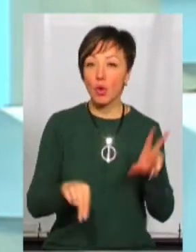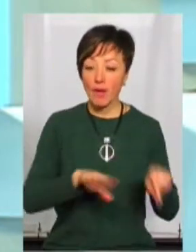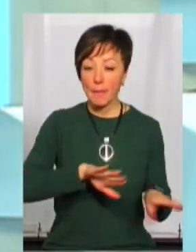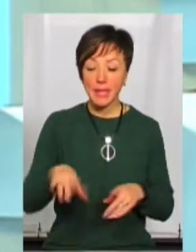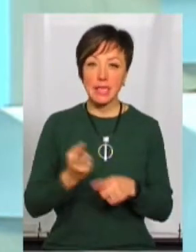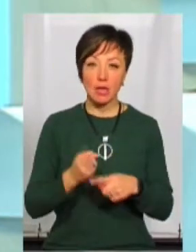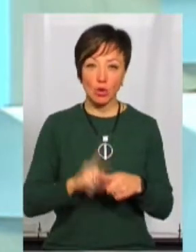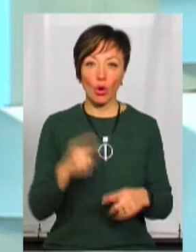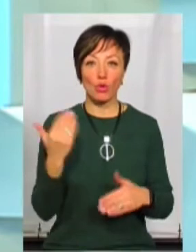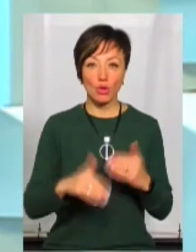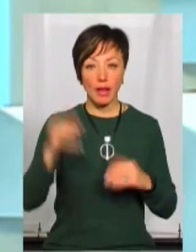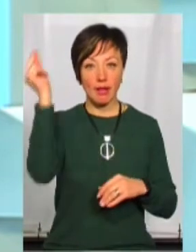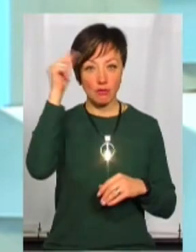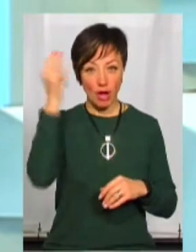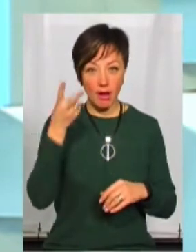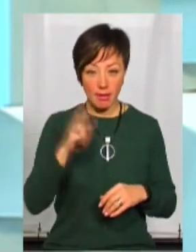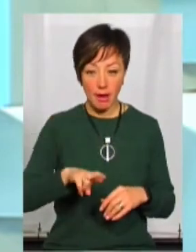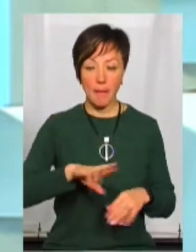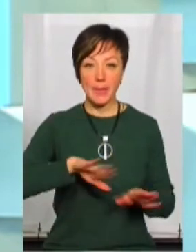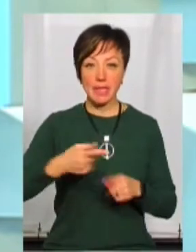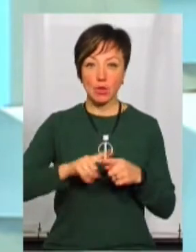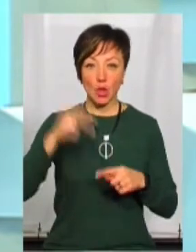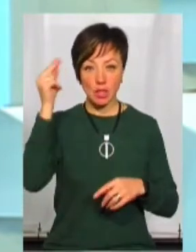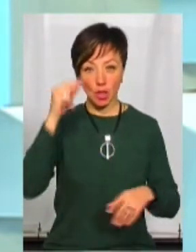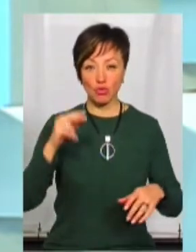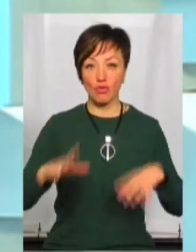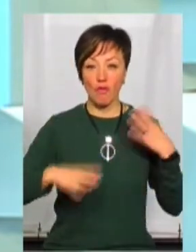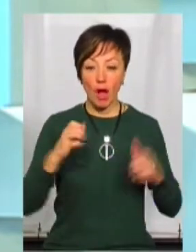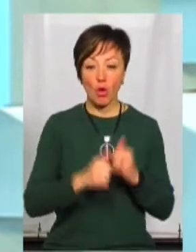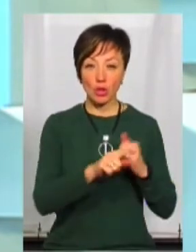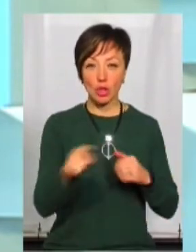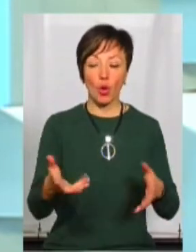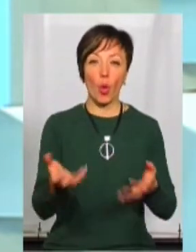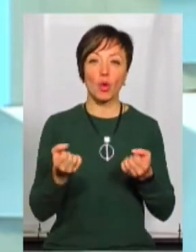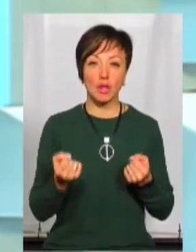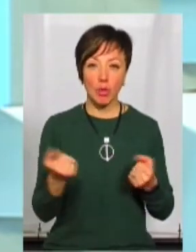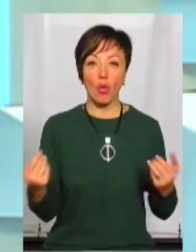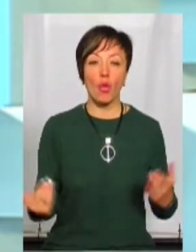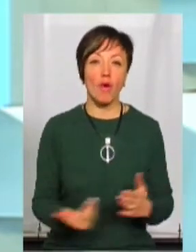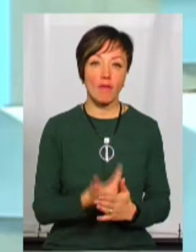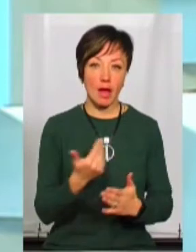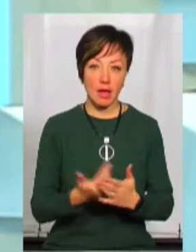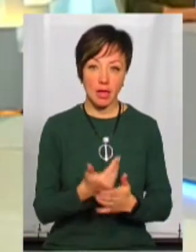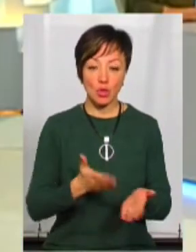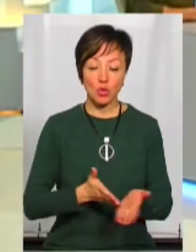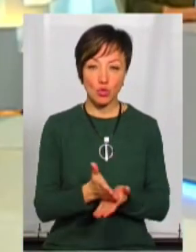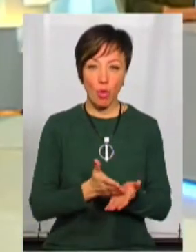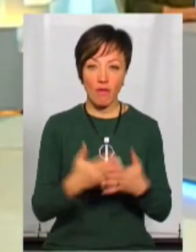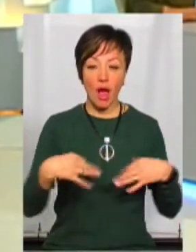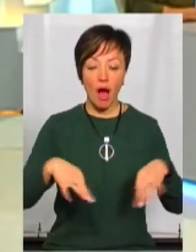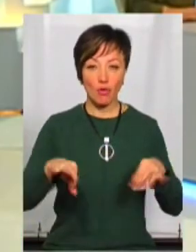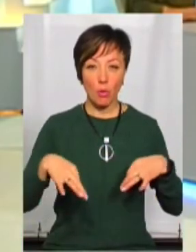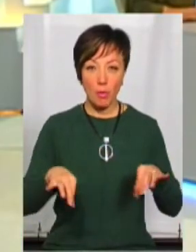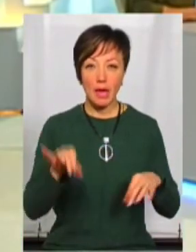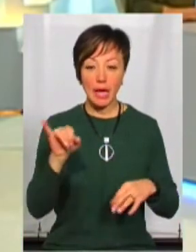після цього вже навчання, після цього стажування, кожен з них отримає новенький службовий